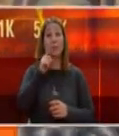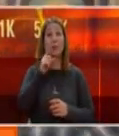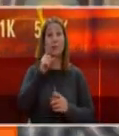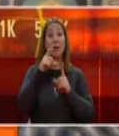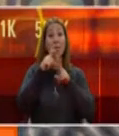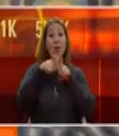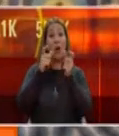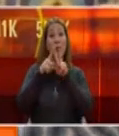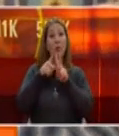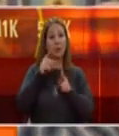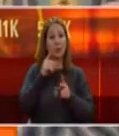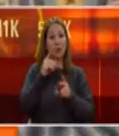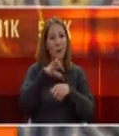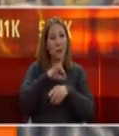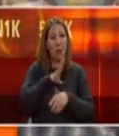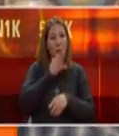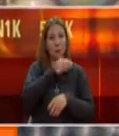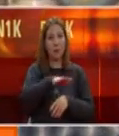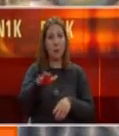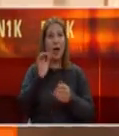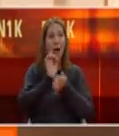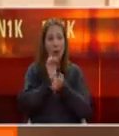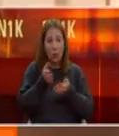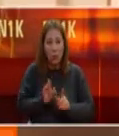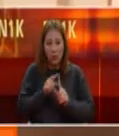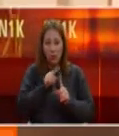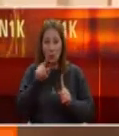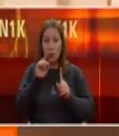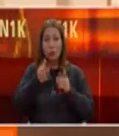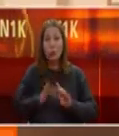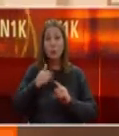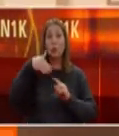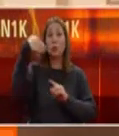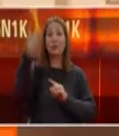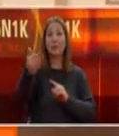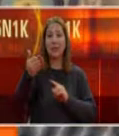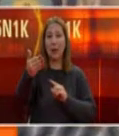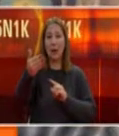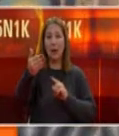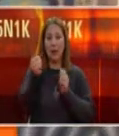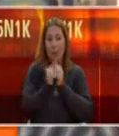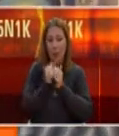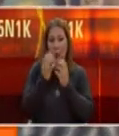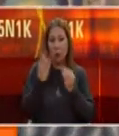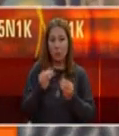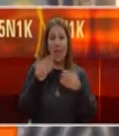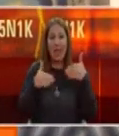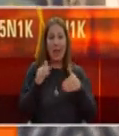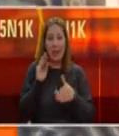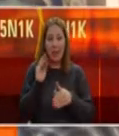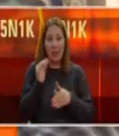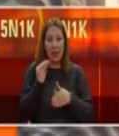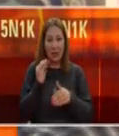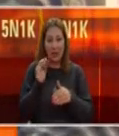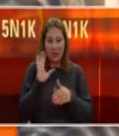Biz ailelerin doğum anında ve doğum sonrasında yanlarında oluyoruz veya engelli bebek sahibi olmak isteyen